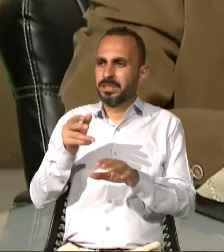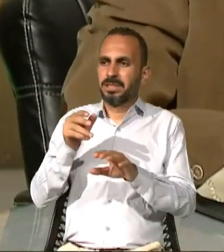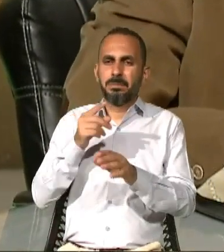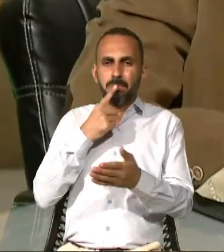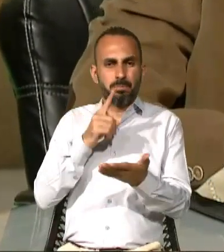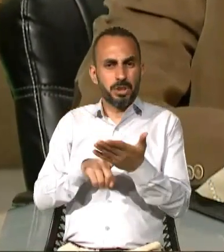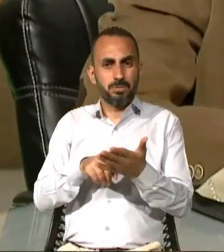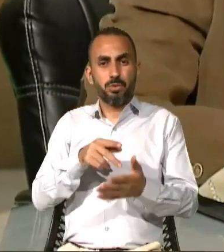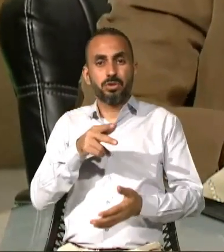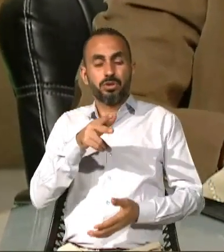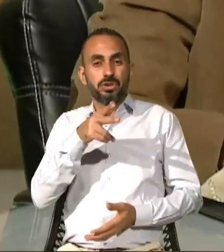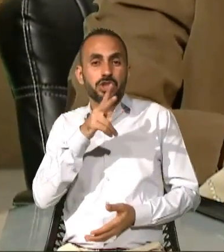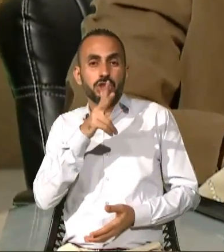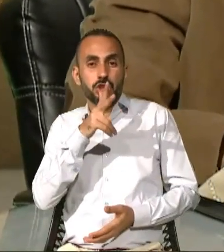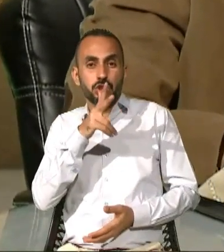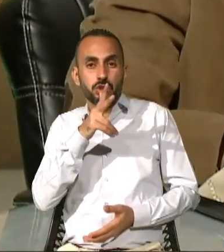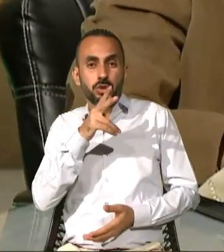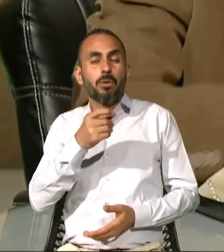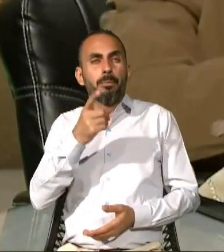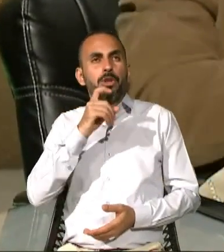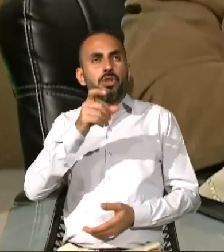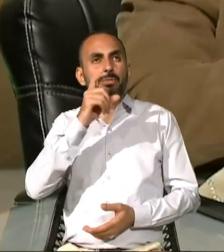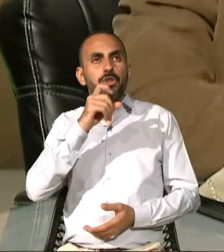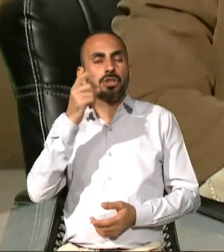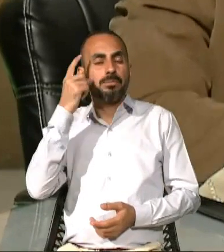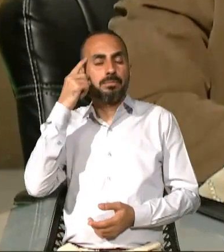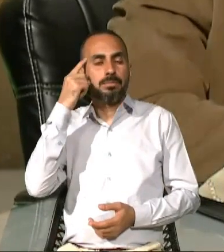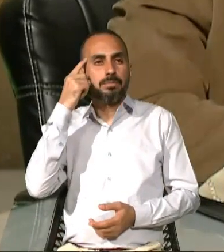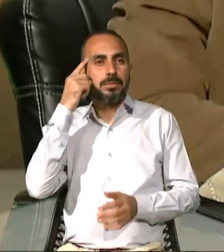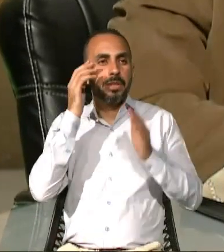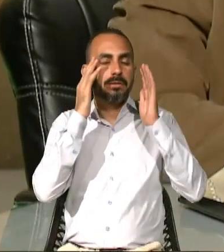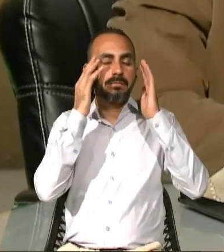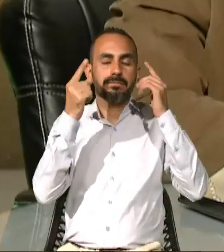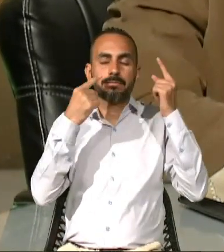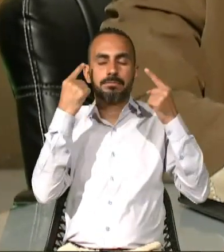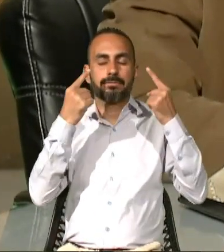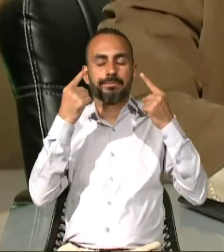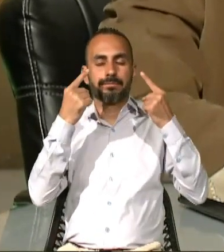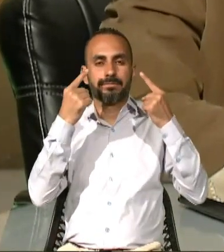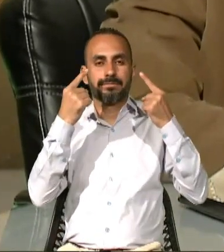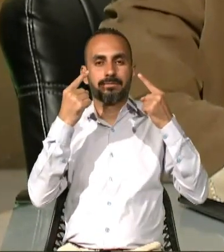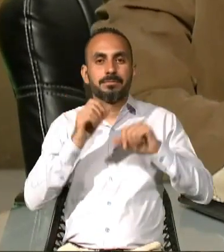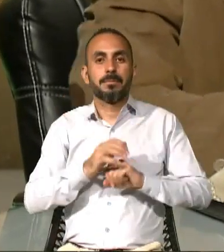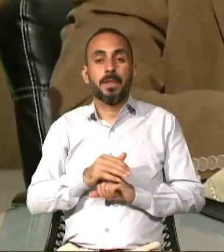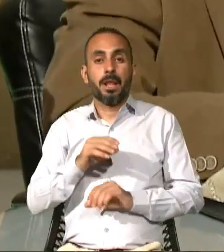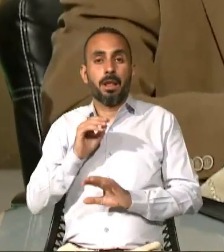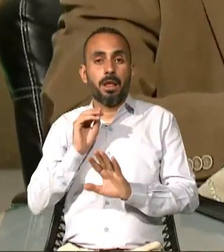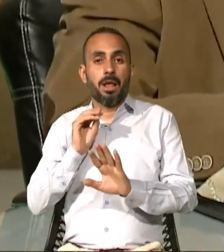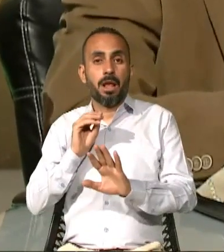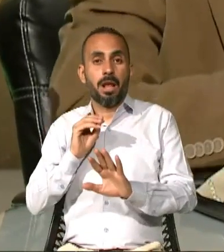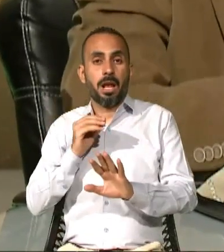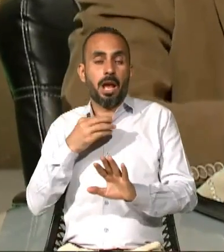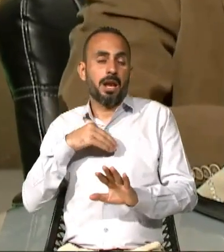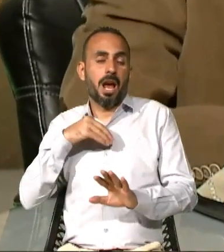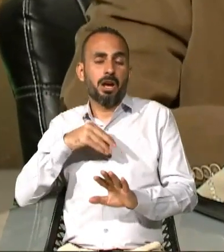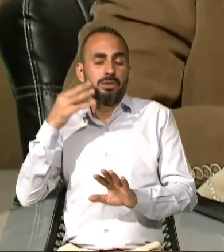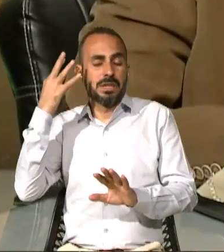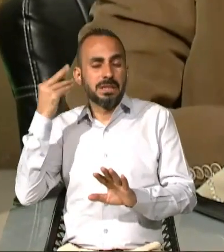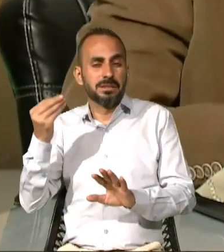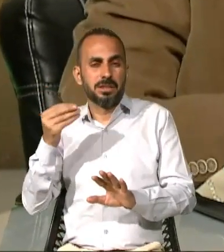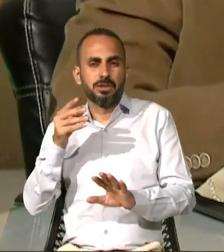حد تعبان مثقل عنده ازمه فبيديله كوبايه خمر علشان ينسى، بس هو ما عالجش